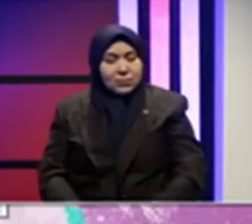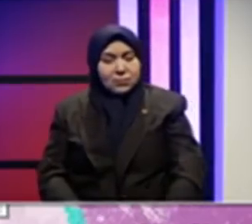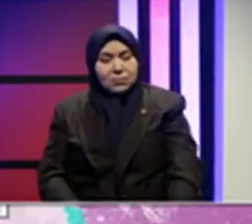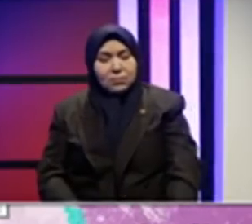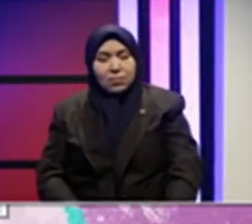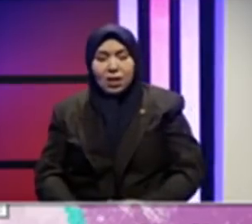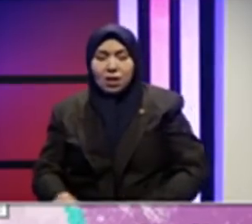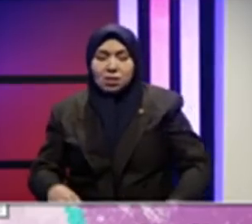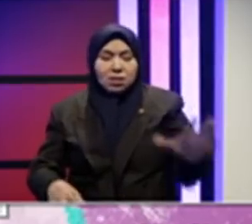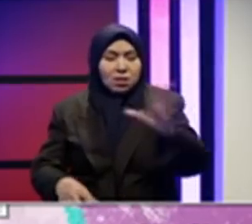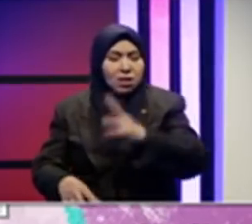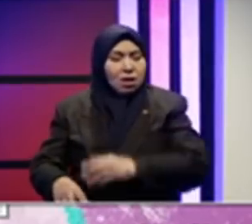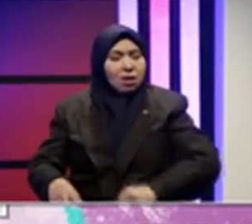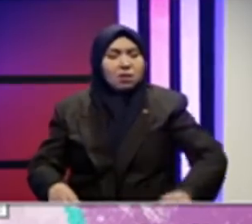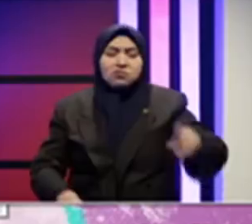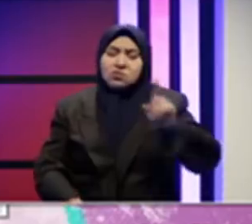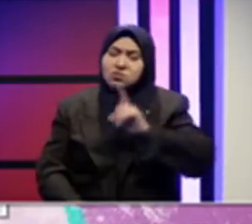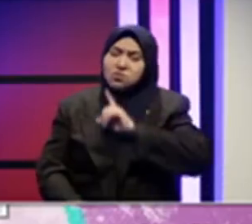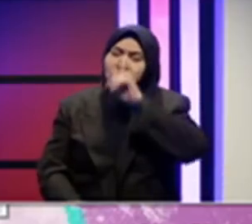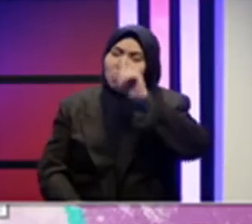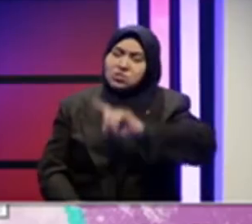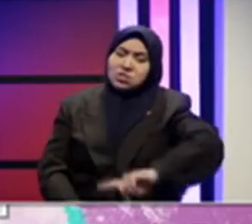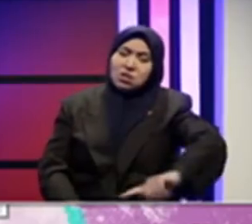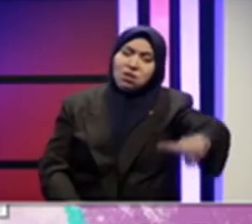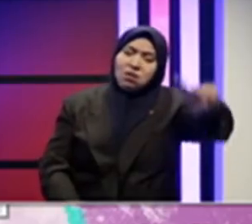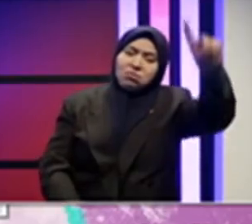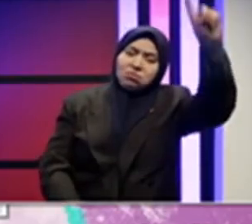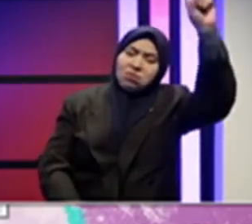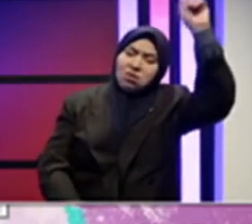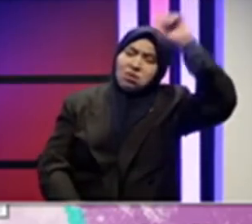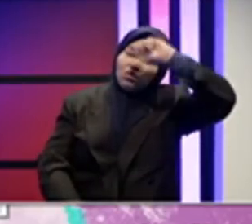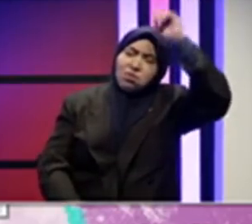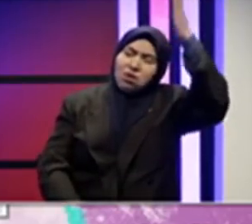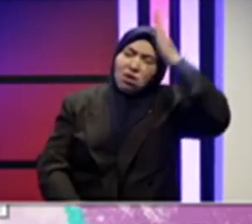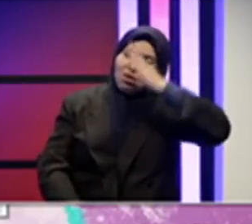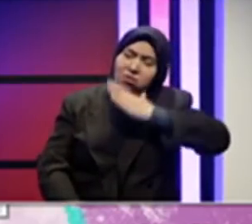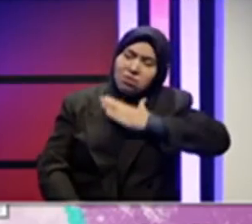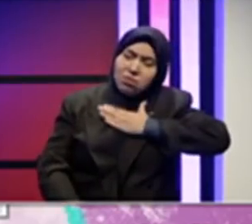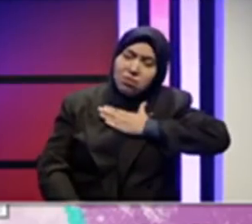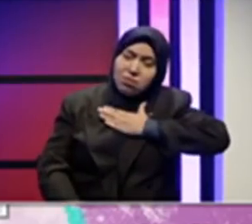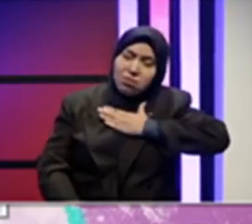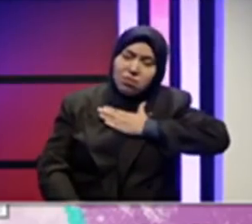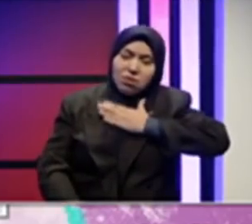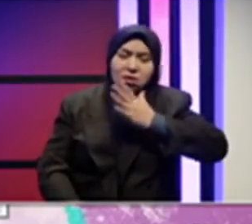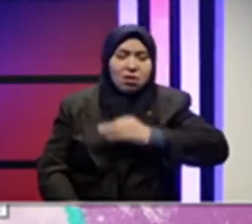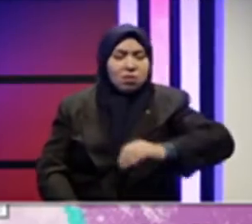inna allaha huwa rabbi wa rabbi بكم